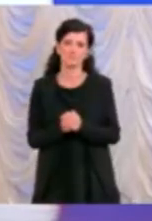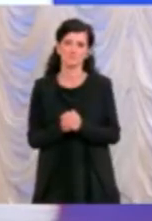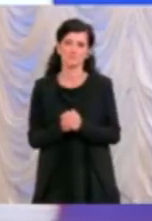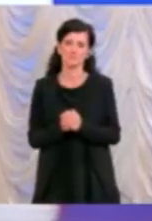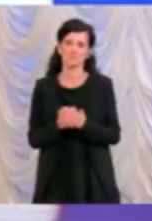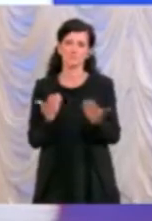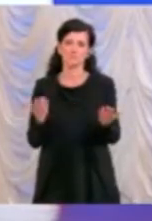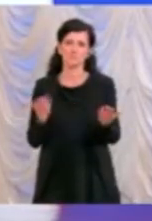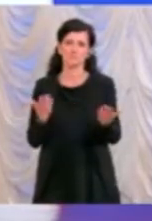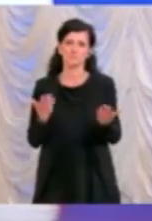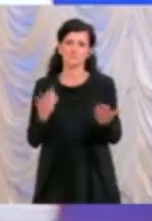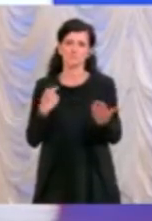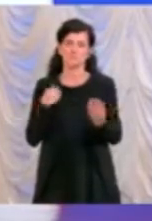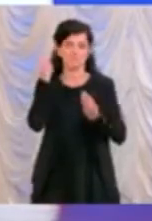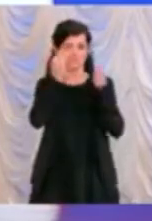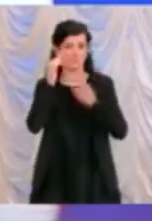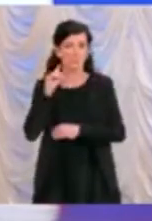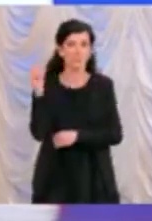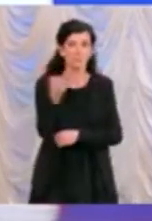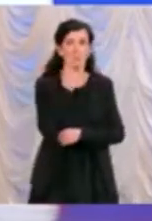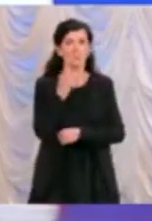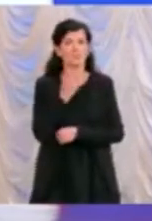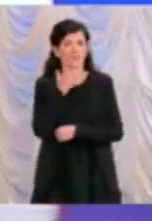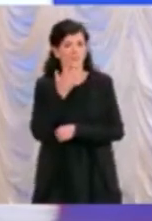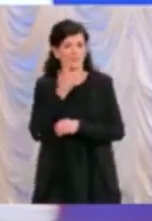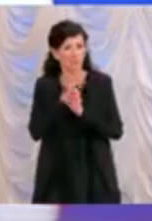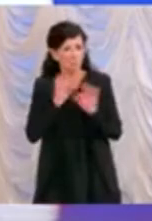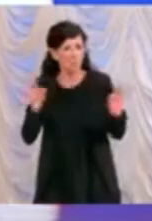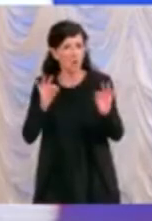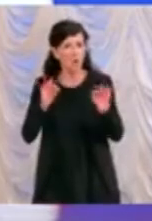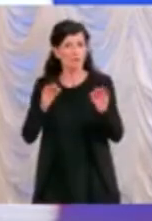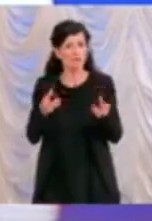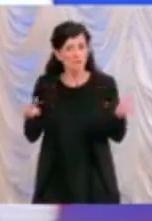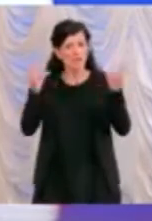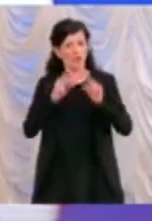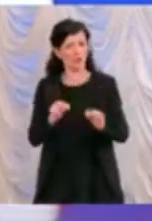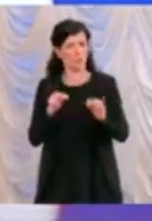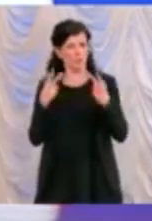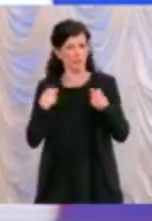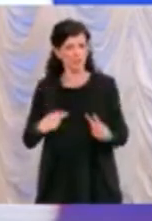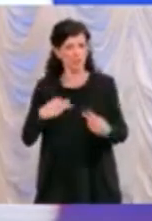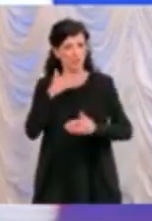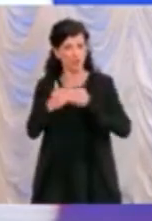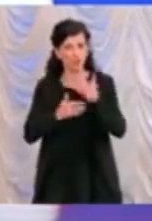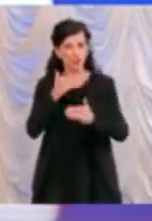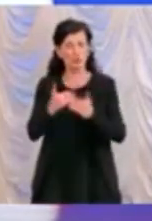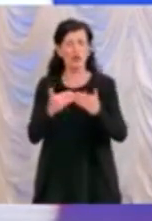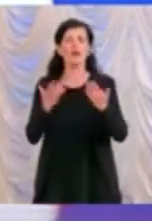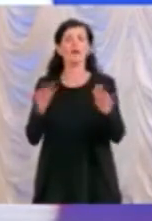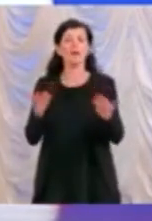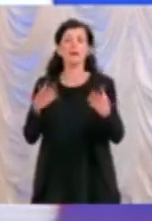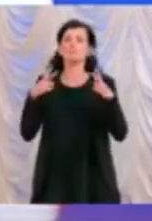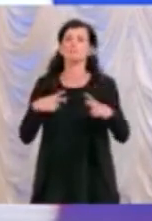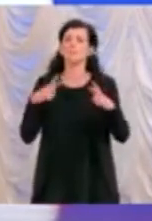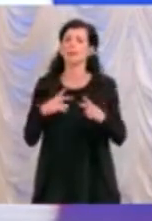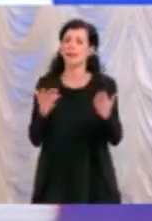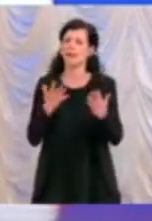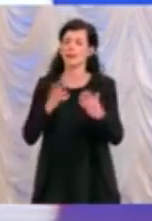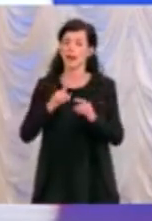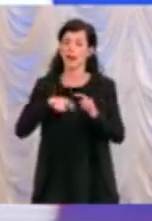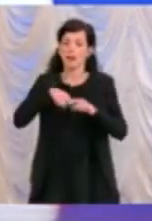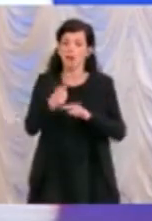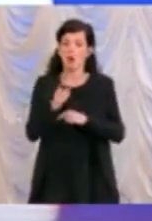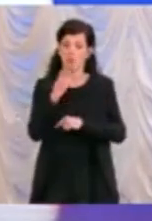immagino in pazienti di ripartire l'auspicio è che dopo il terremoto si possa ripartire